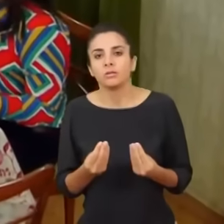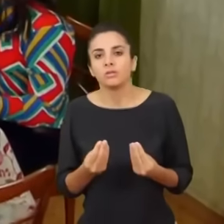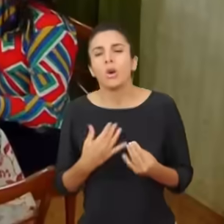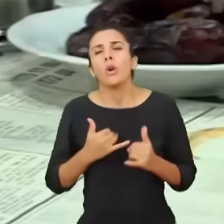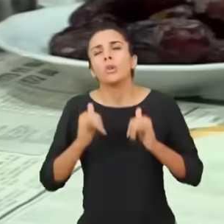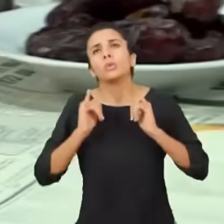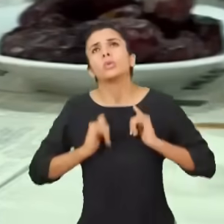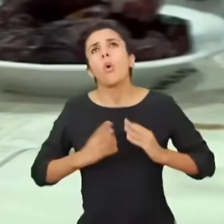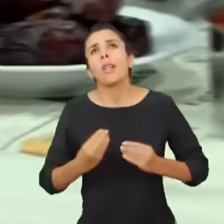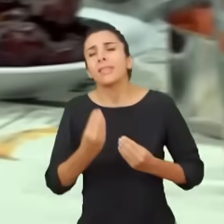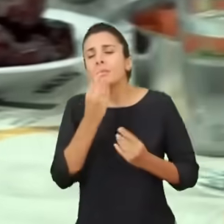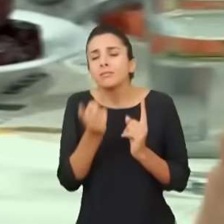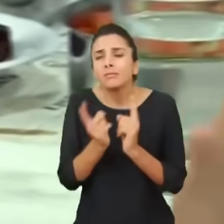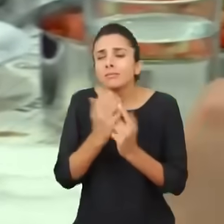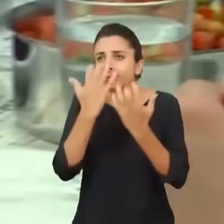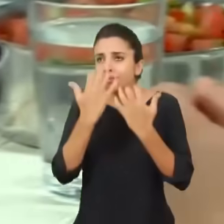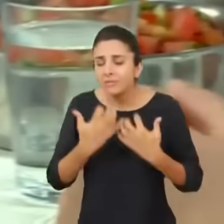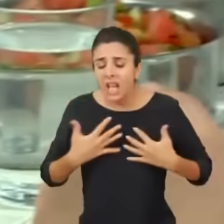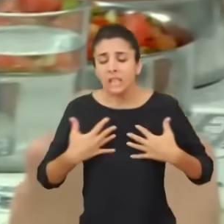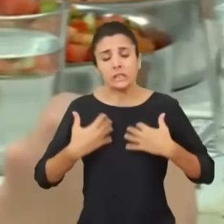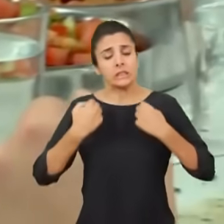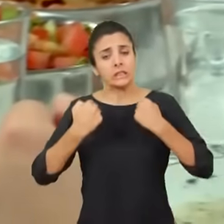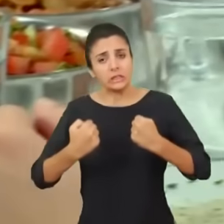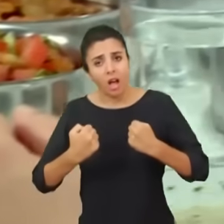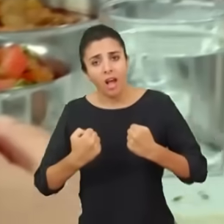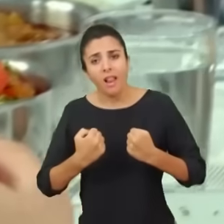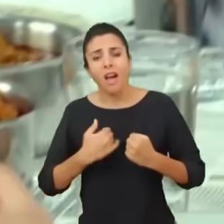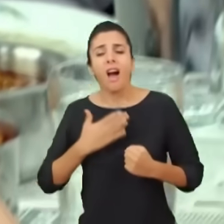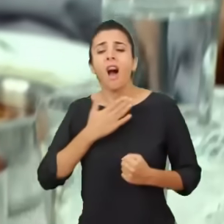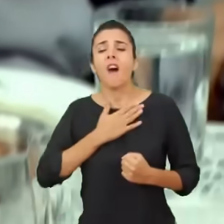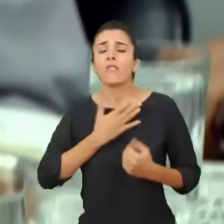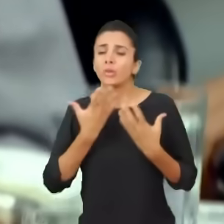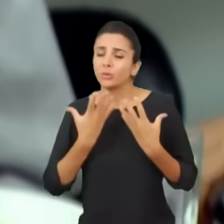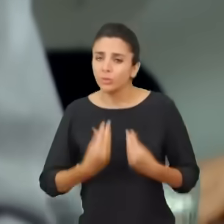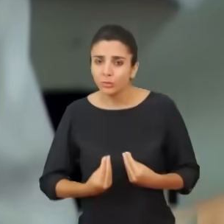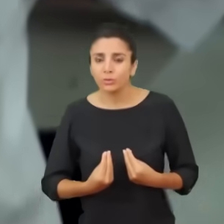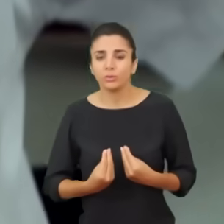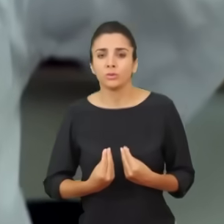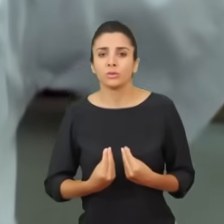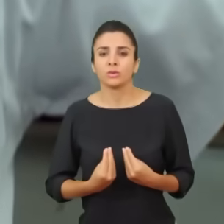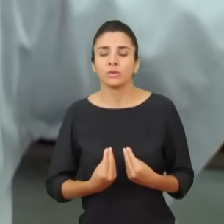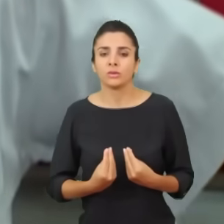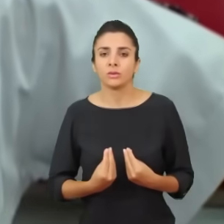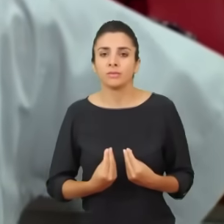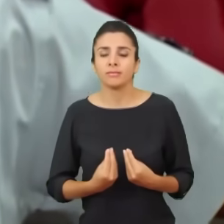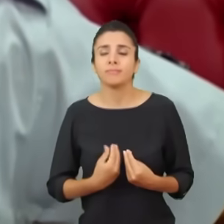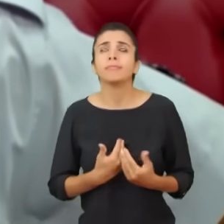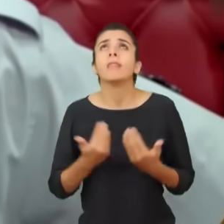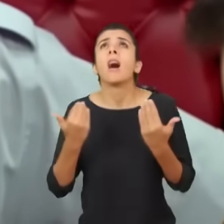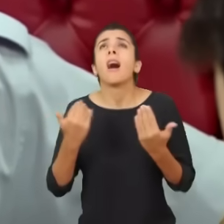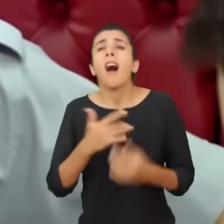Hamdolsun verdiğin nimetlere, sağlık ve afiyete.